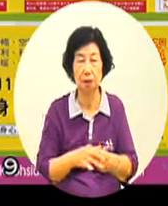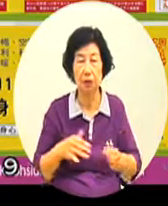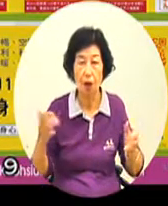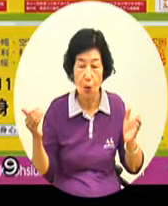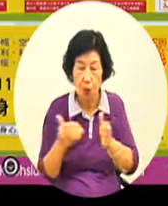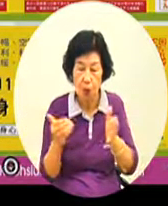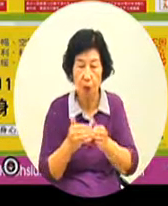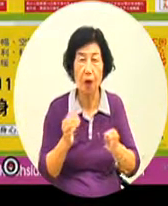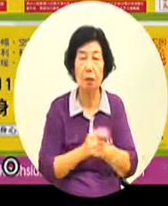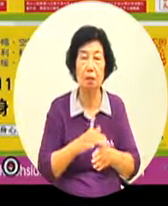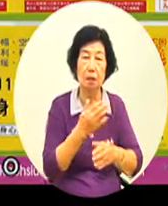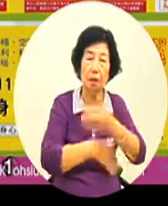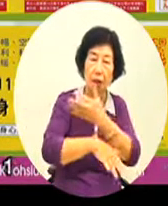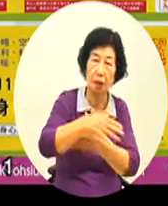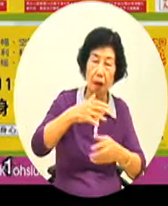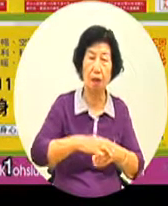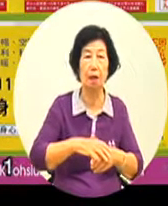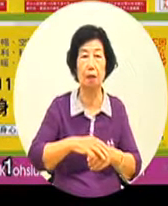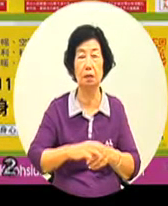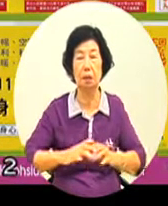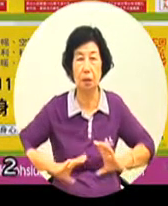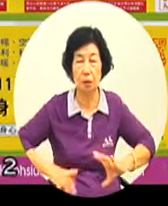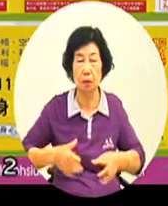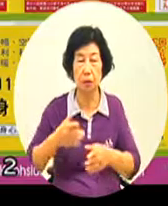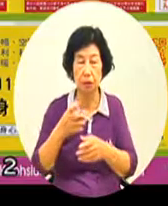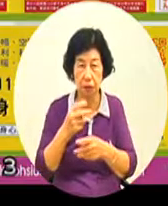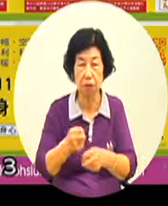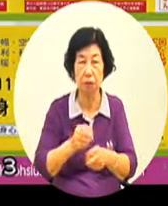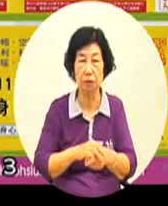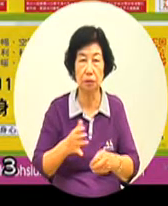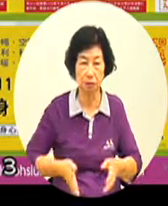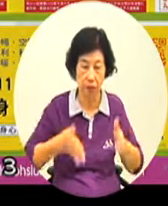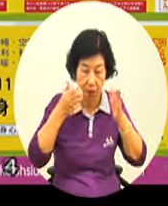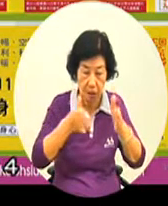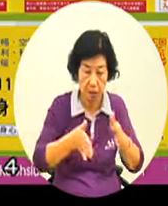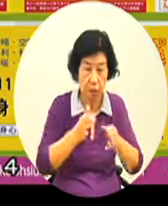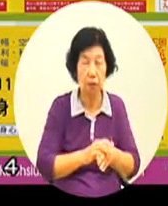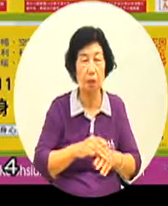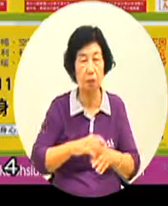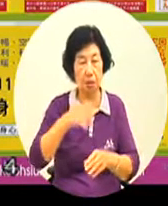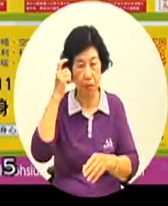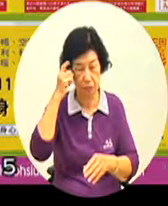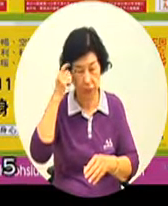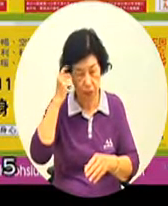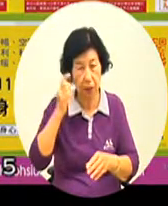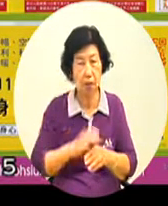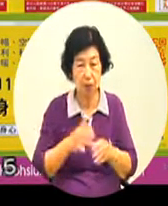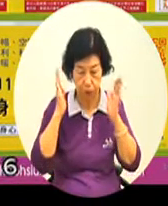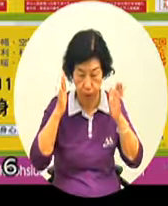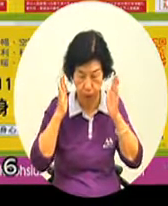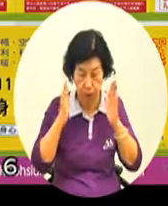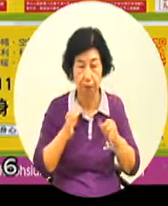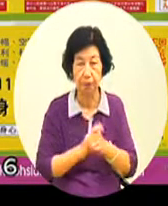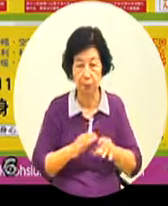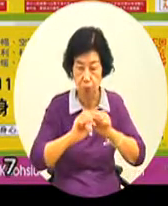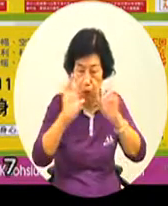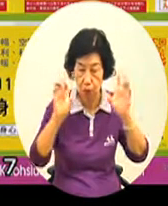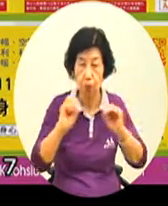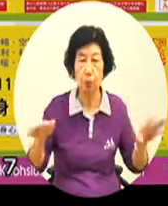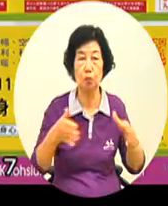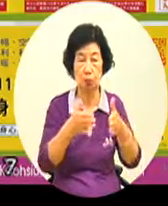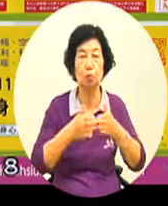者日，我们有很多针对特殊对象，我们应该有怎么样正确的观念的教育宣导，好，甚至说我们